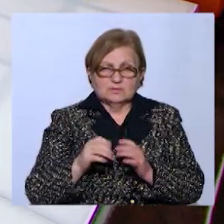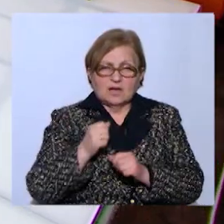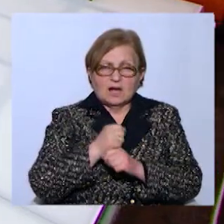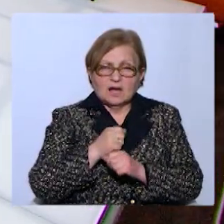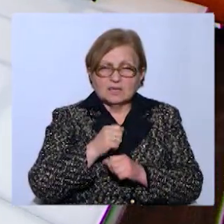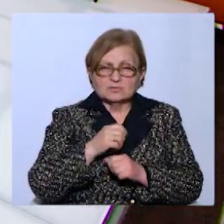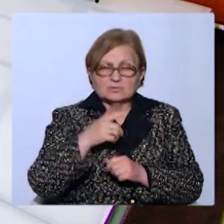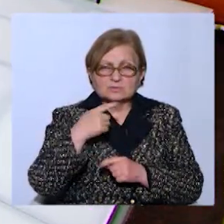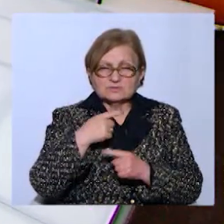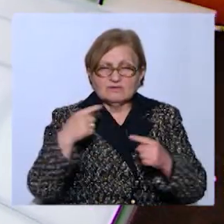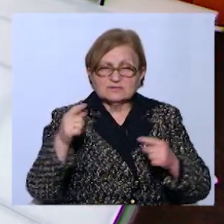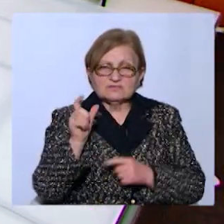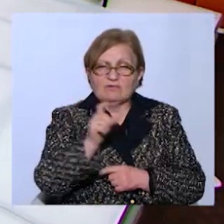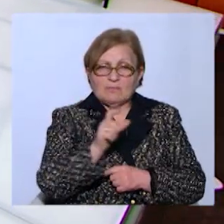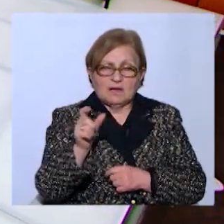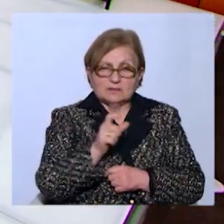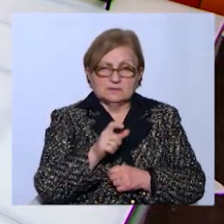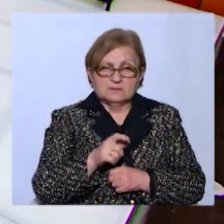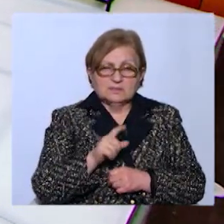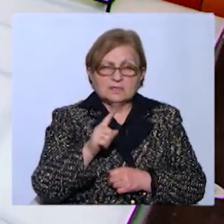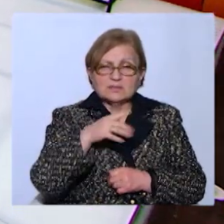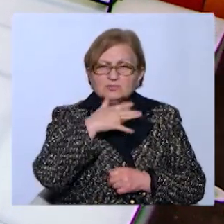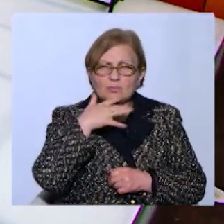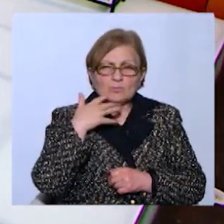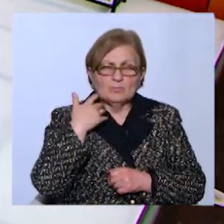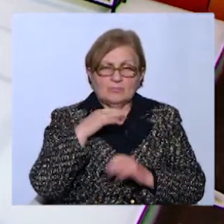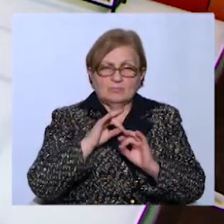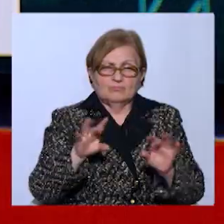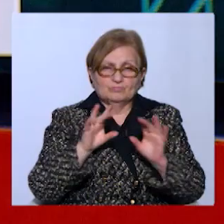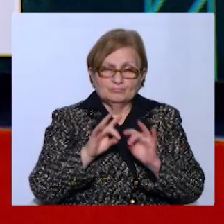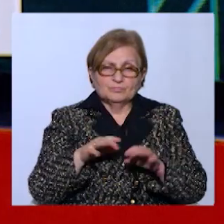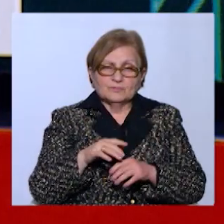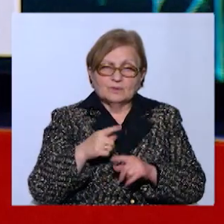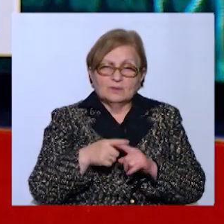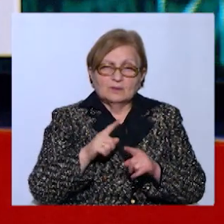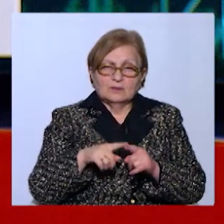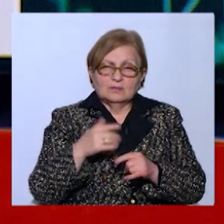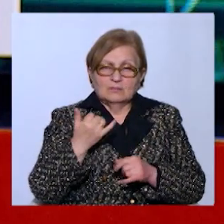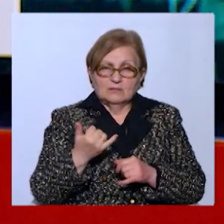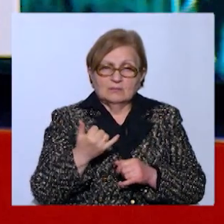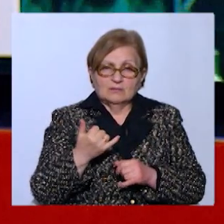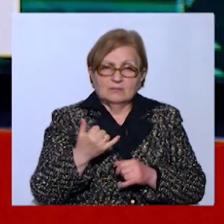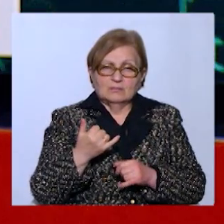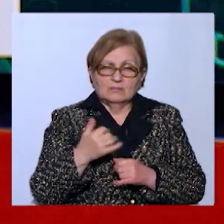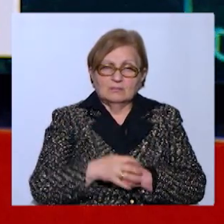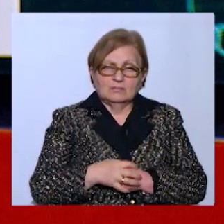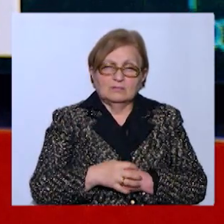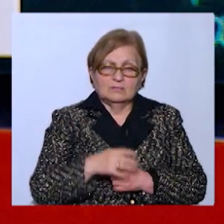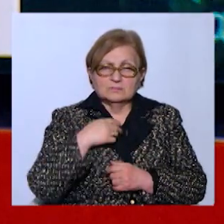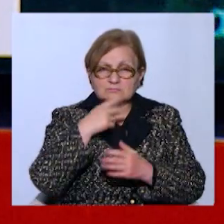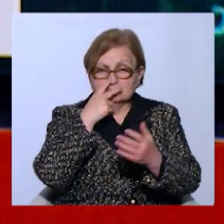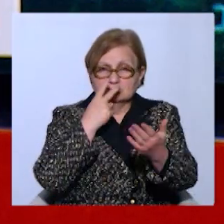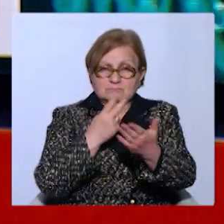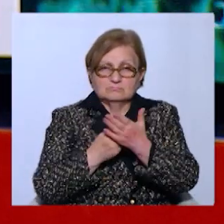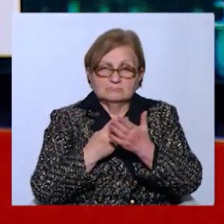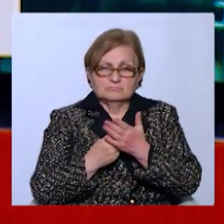საინტერესო მაგალითები. ახლა რატო ვისაუბრი ამდენი პროპორციაზე, ფარდობებზე? იმიტომ რომ მოდით ახლა გაჩვენებთ აი